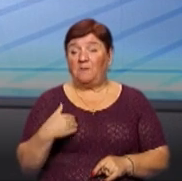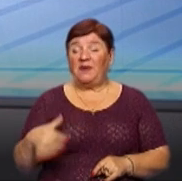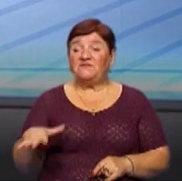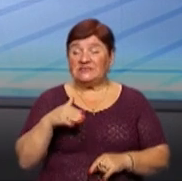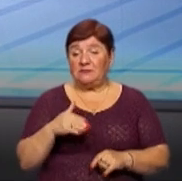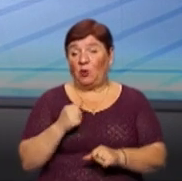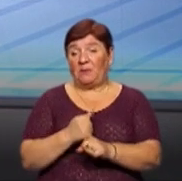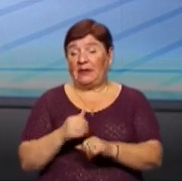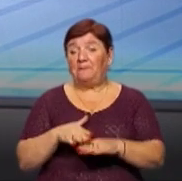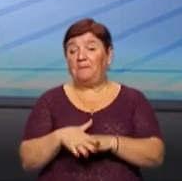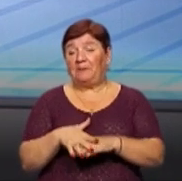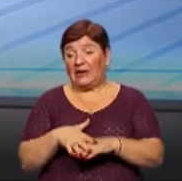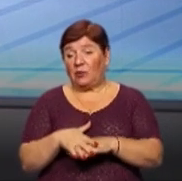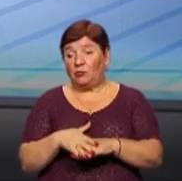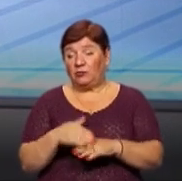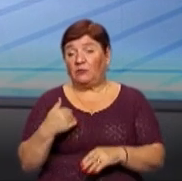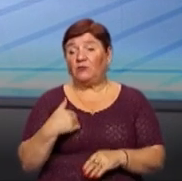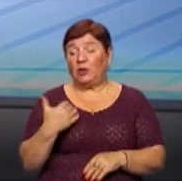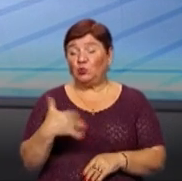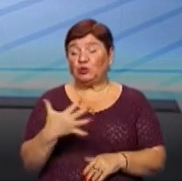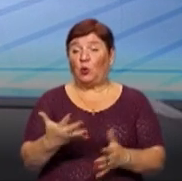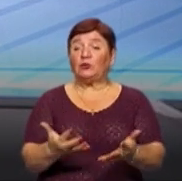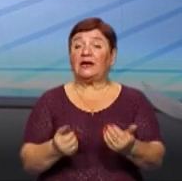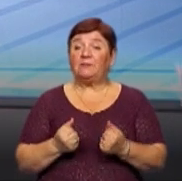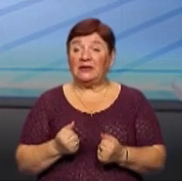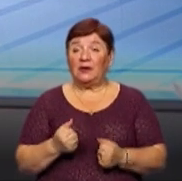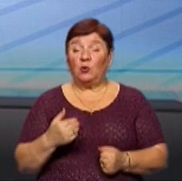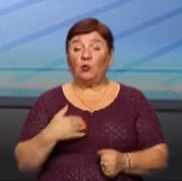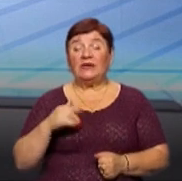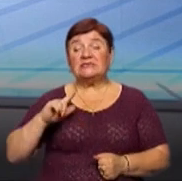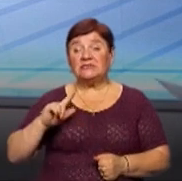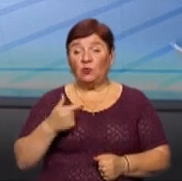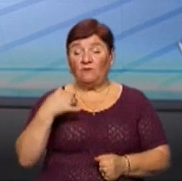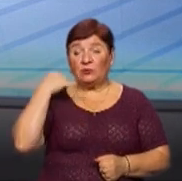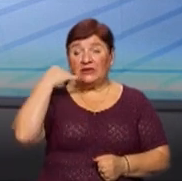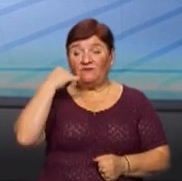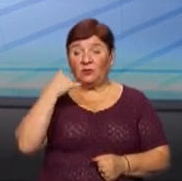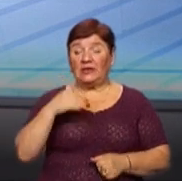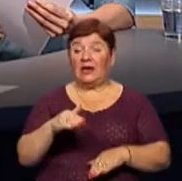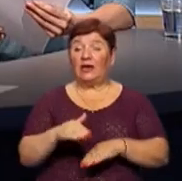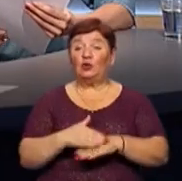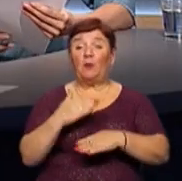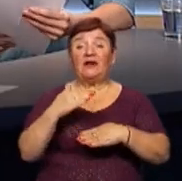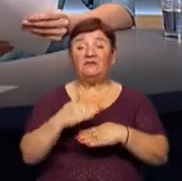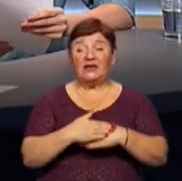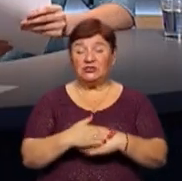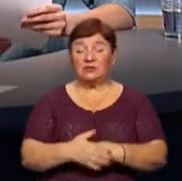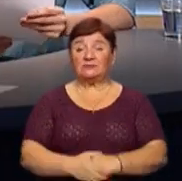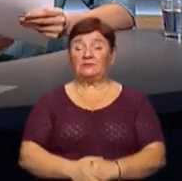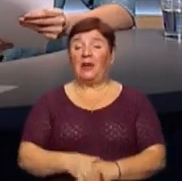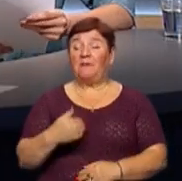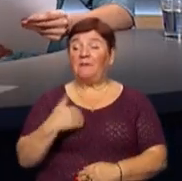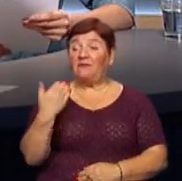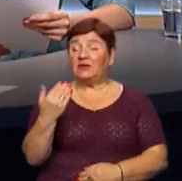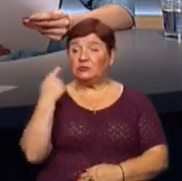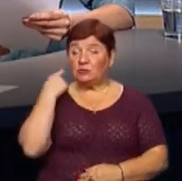всім зробили перерахунок, і на липень місяць ми вже її отримали. Пані Анастасія, у нас знову телефонний дзвіночок. Доброго вечора. Кажіть, будь ласка, ми